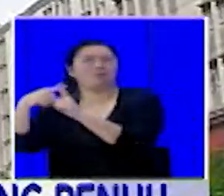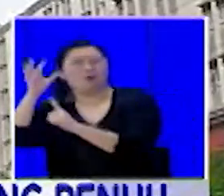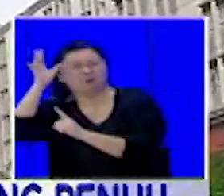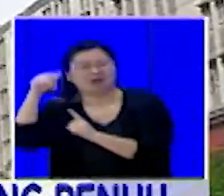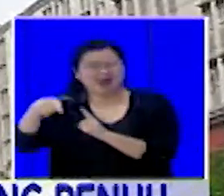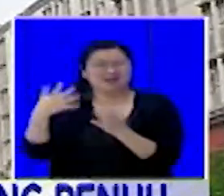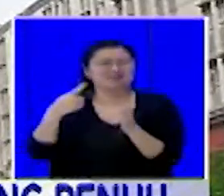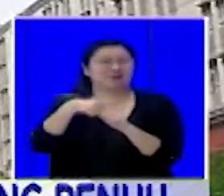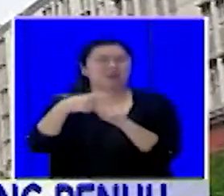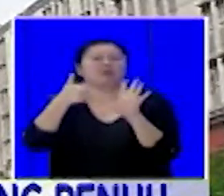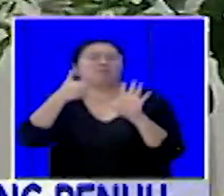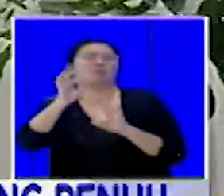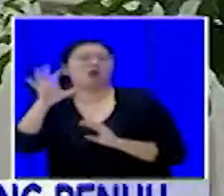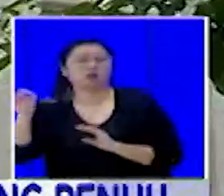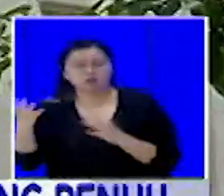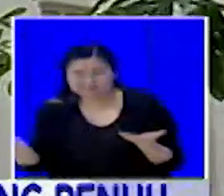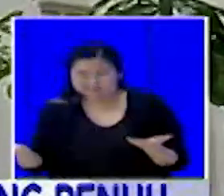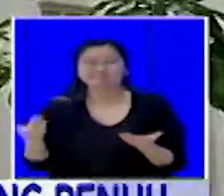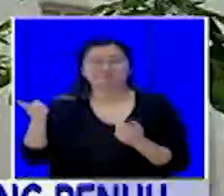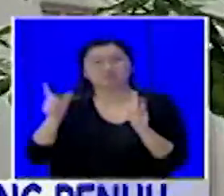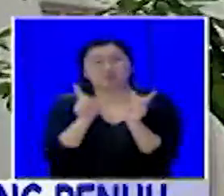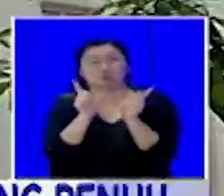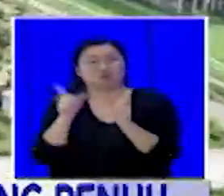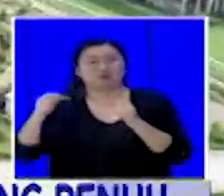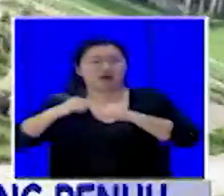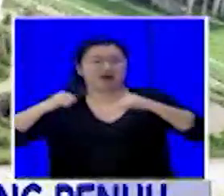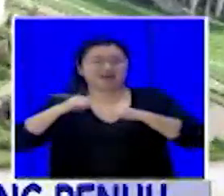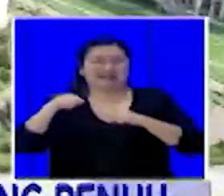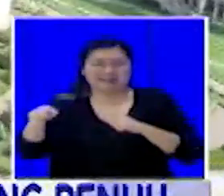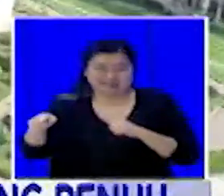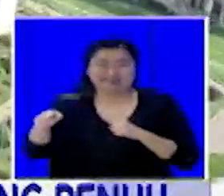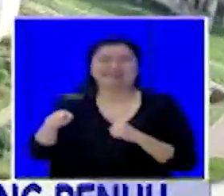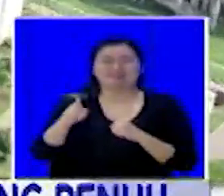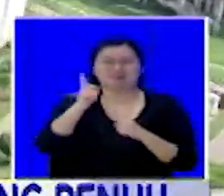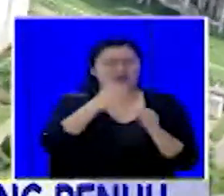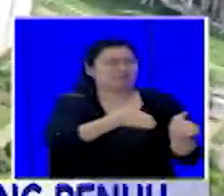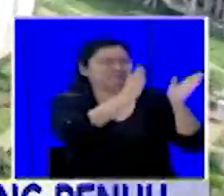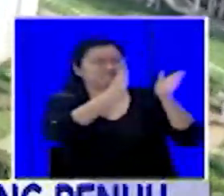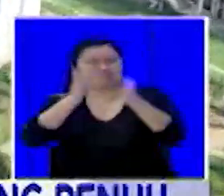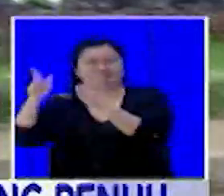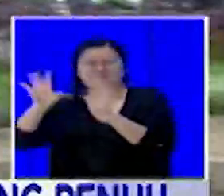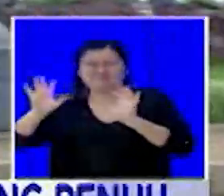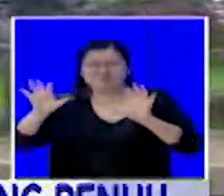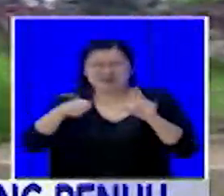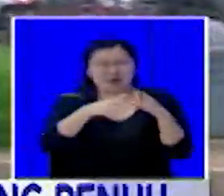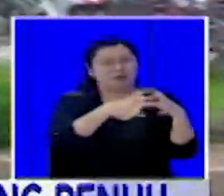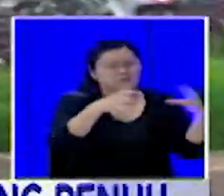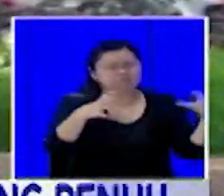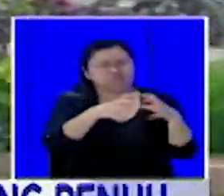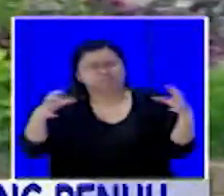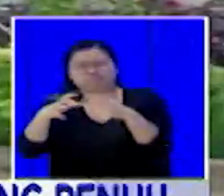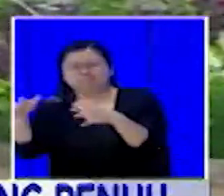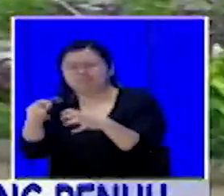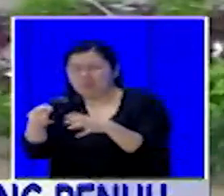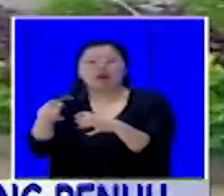pasien tertangani, Wisma Atlet telah membuka tower 8 yang pada tower ini pun sudah hampir penuh. Mulai Senin lalu, 4 rusun nagrak Cilincing dioperasikan untuk menampung 1.000 pasien